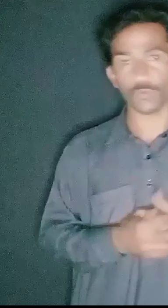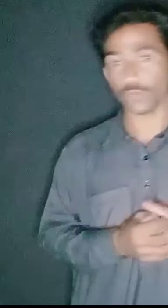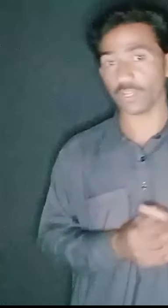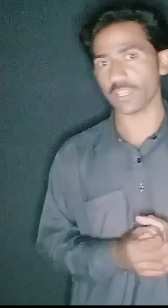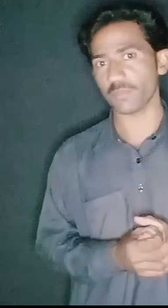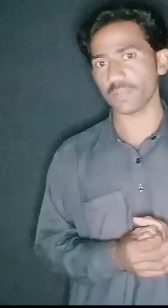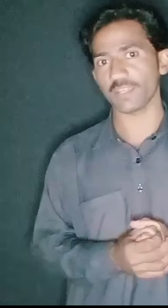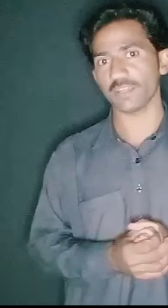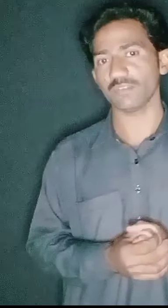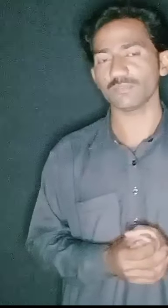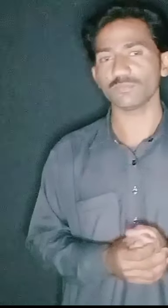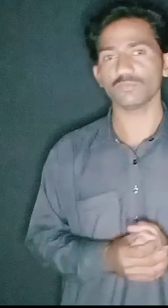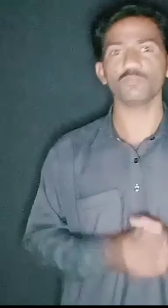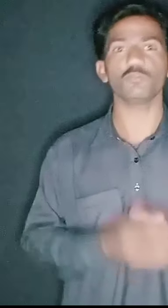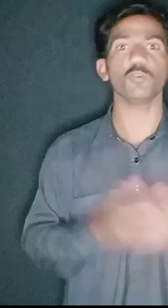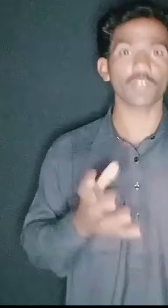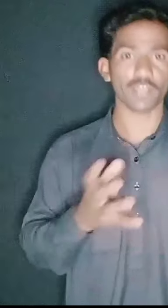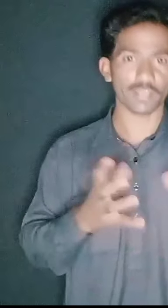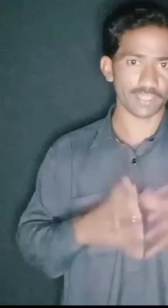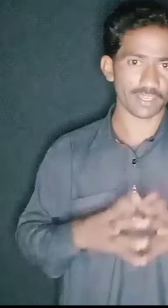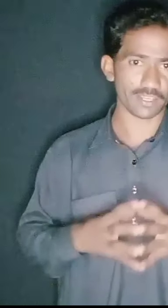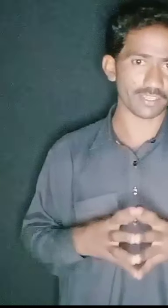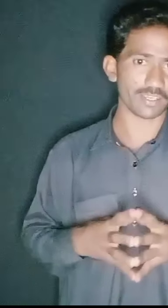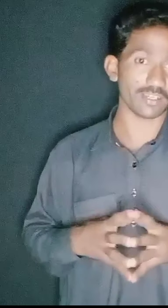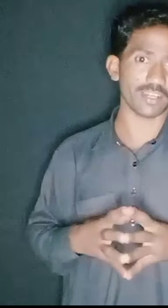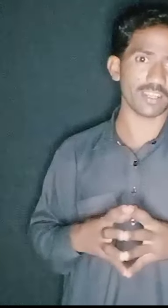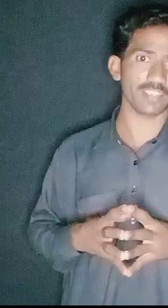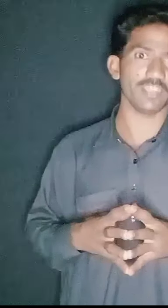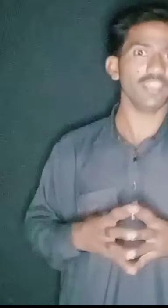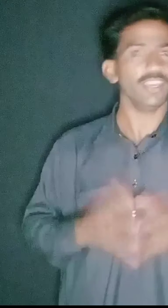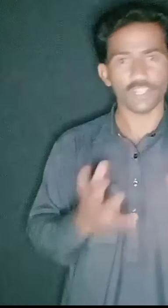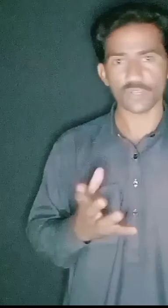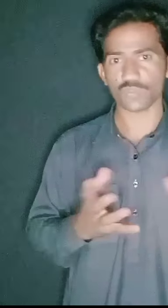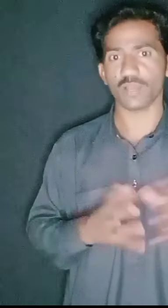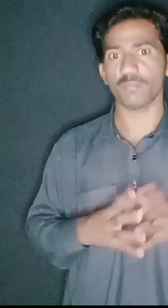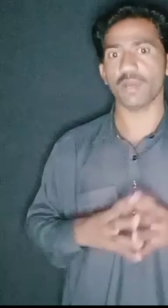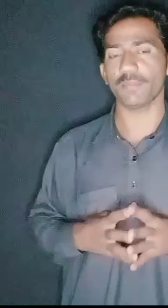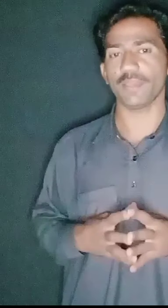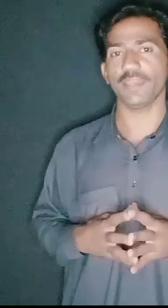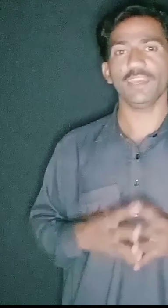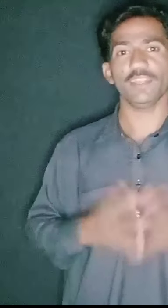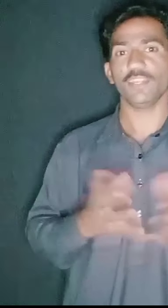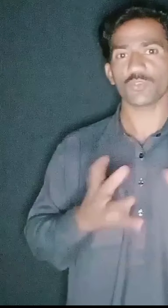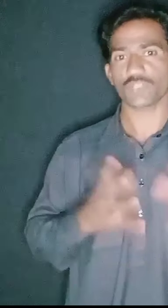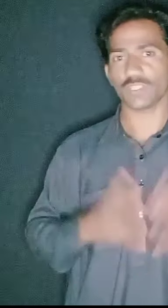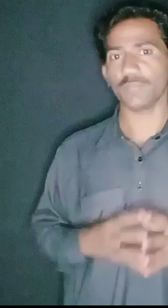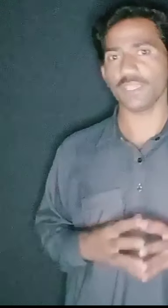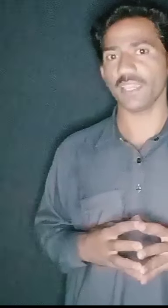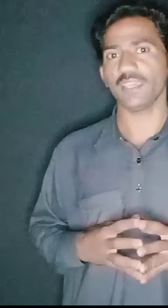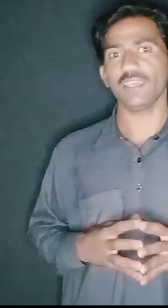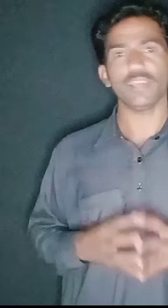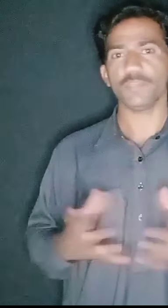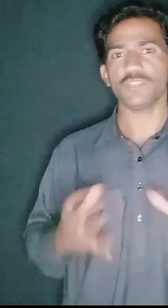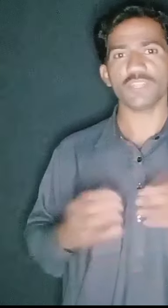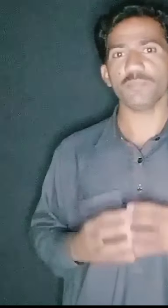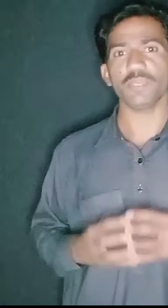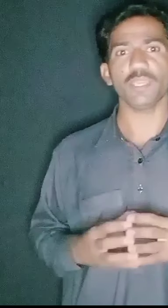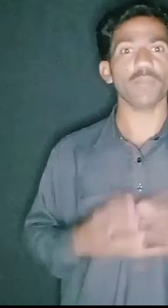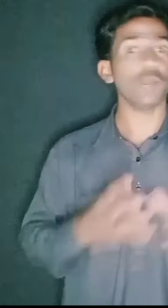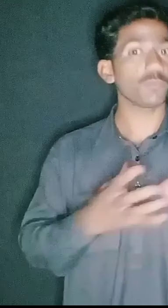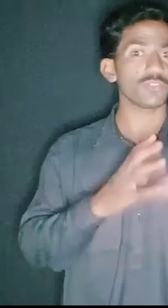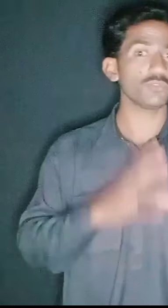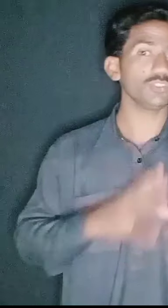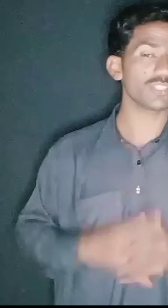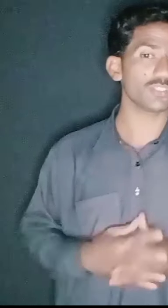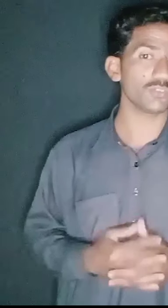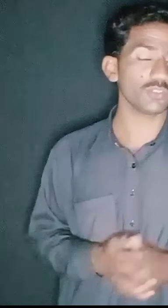5 बच्चे हैं उनका क्या बनेगा? वो कहाँ क्या क्या कहाँ रहेंगे? ना उसका बाप है, ना उसकी अम्मी है, अम्मी जेल में